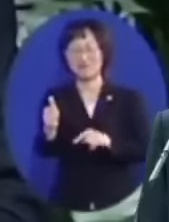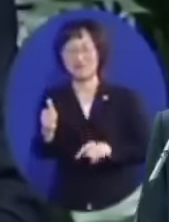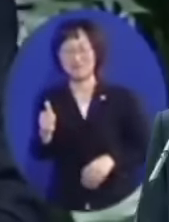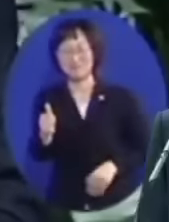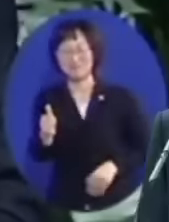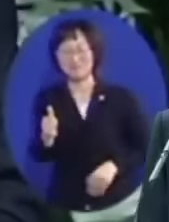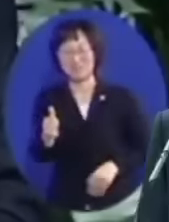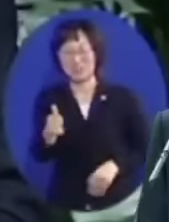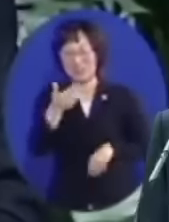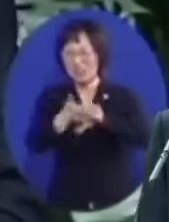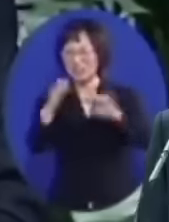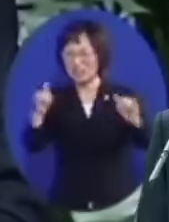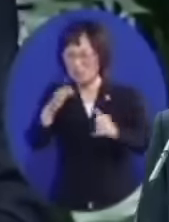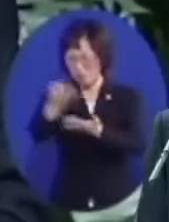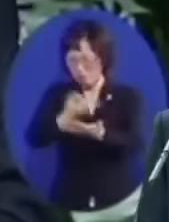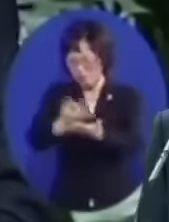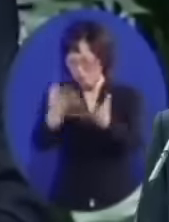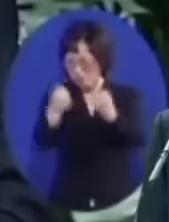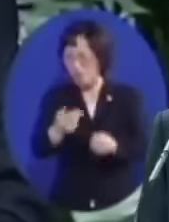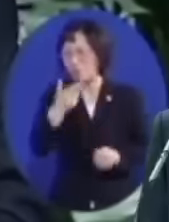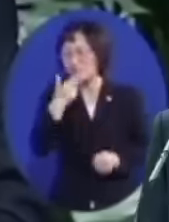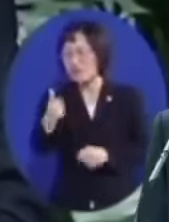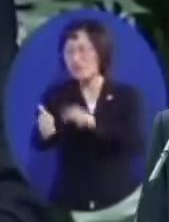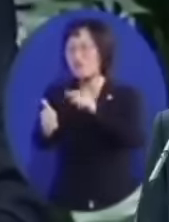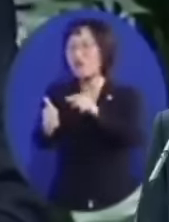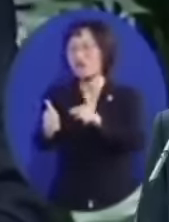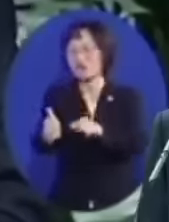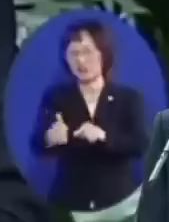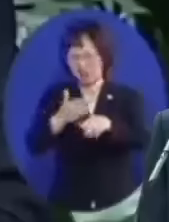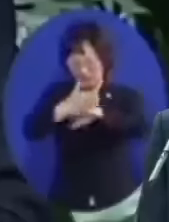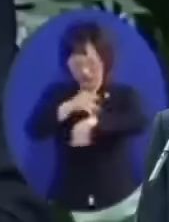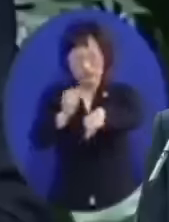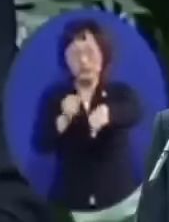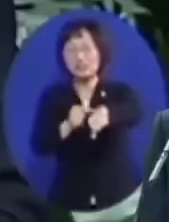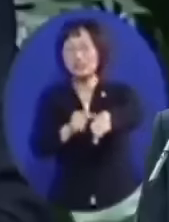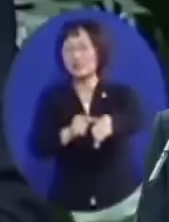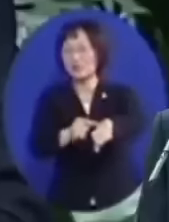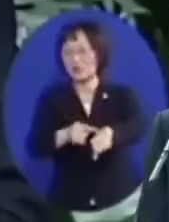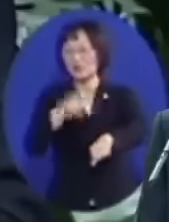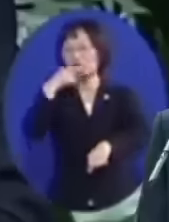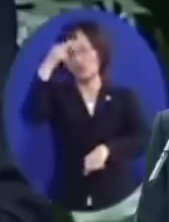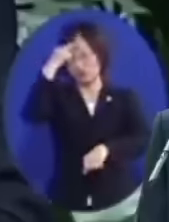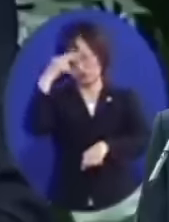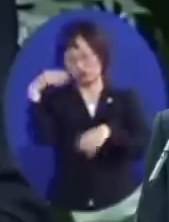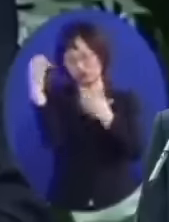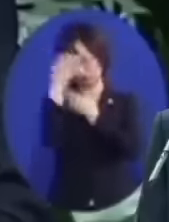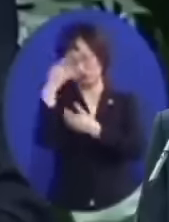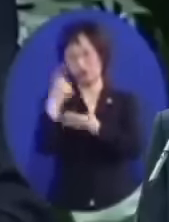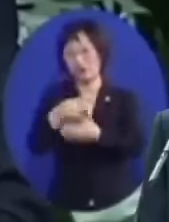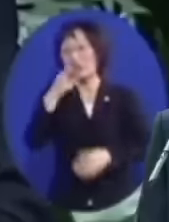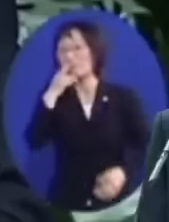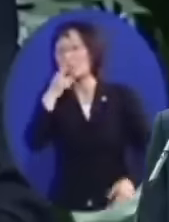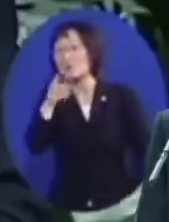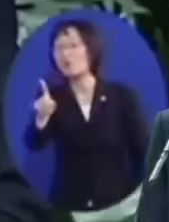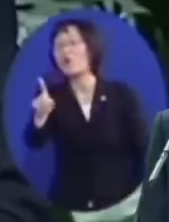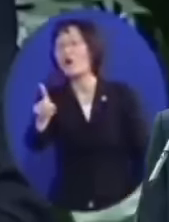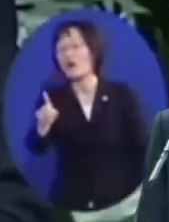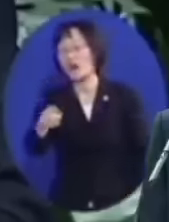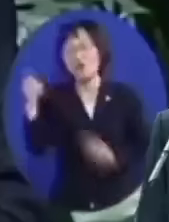남처럼 돈도 잘 벌어오지 못하면서 늦게 들어오고 술 먹고 담배 피우고 못 살겠다